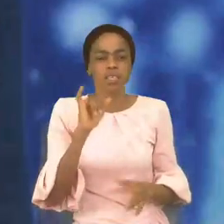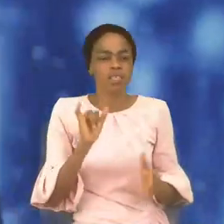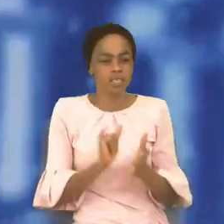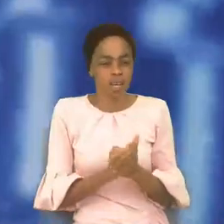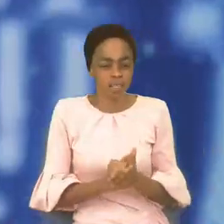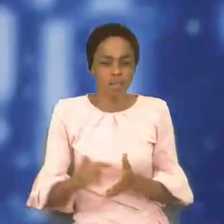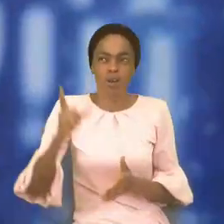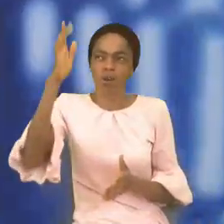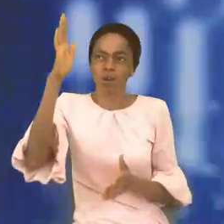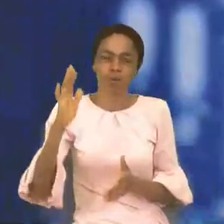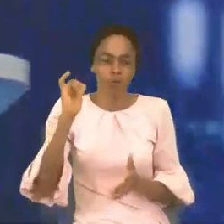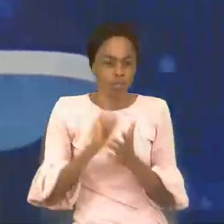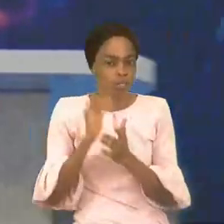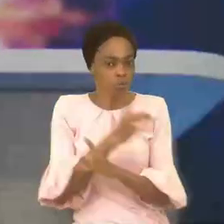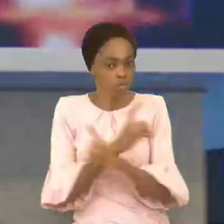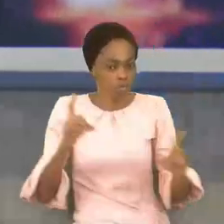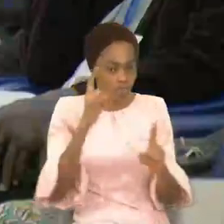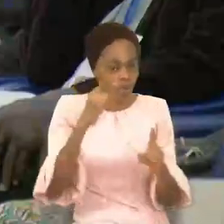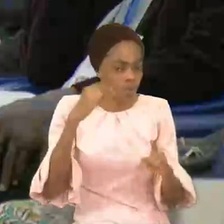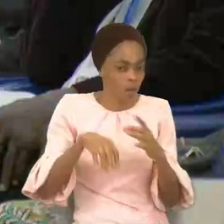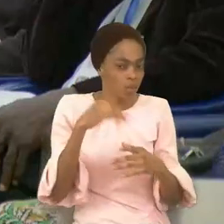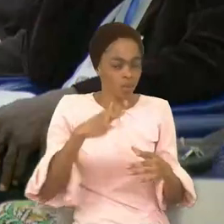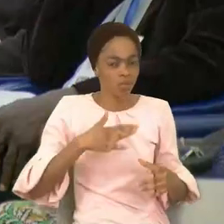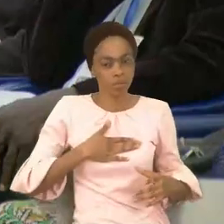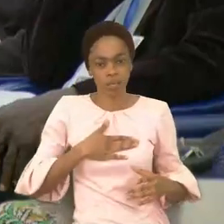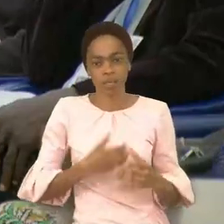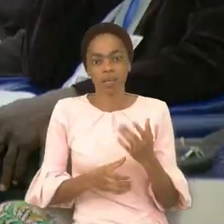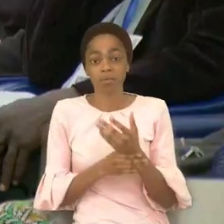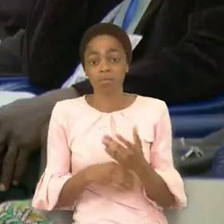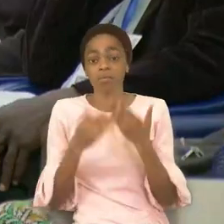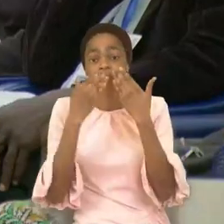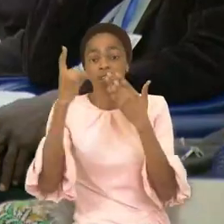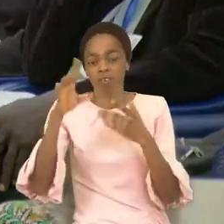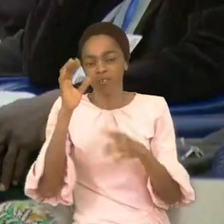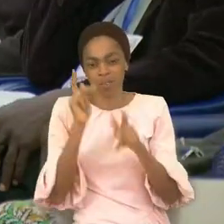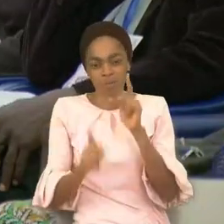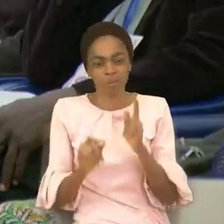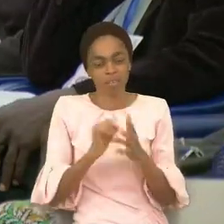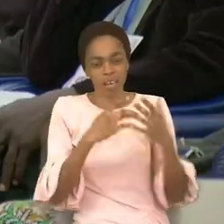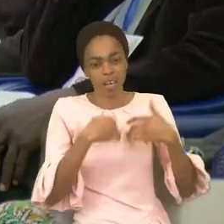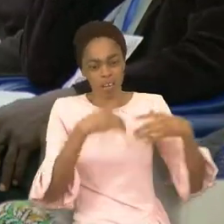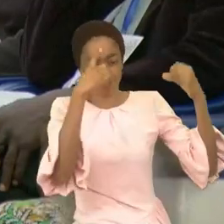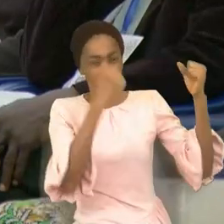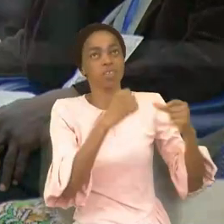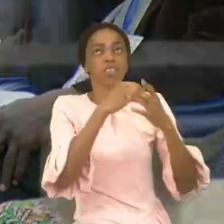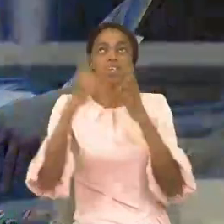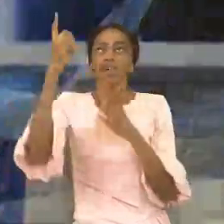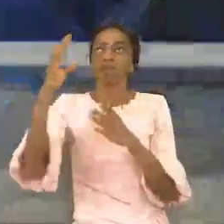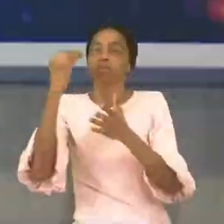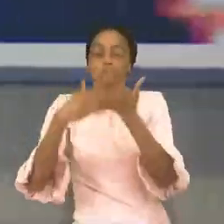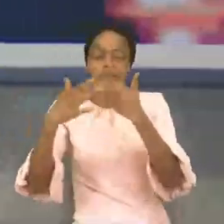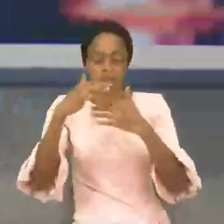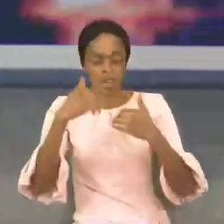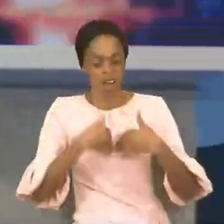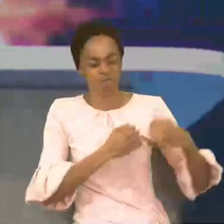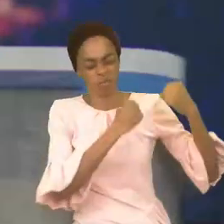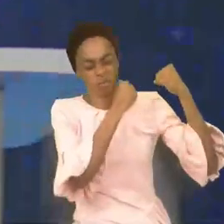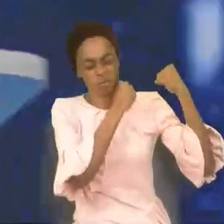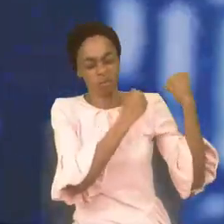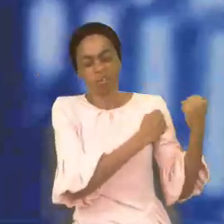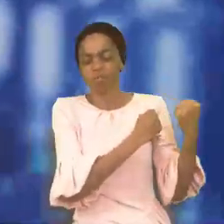main? Dieu merci pour ceux-là qui ont la foi au Dieu du ciel, la